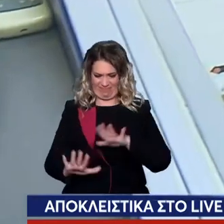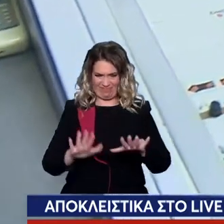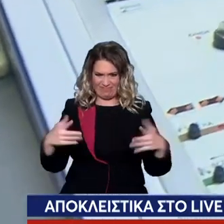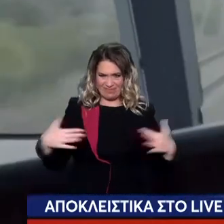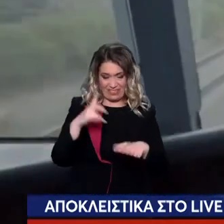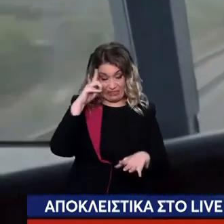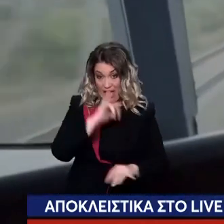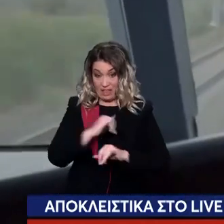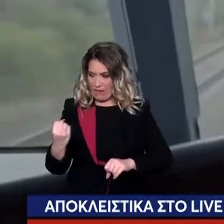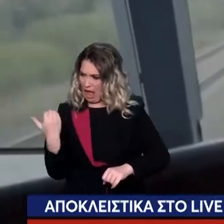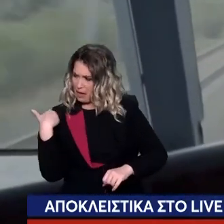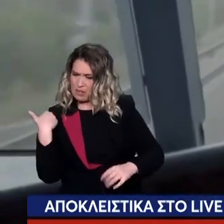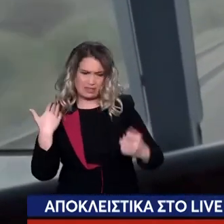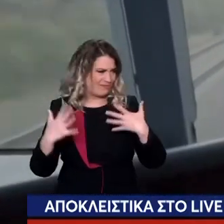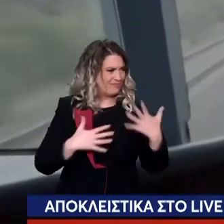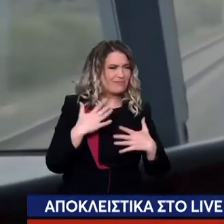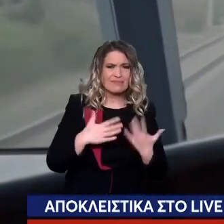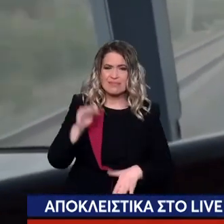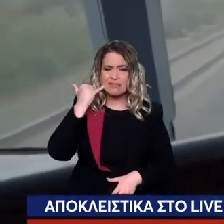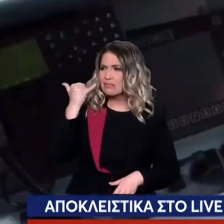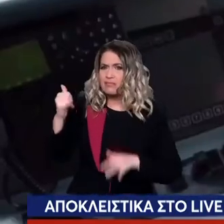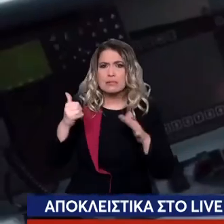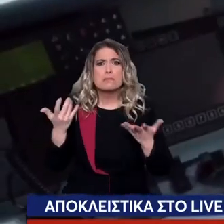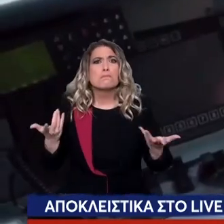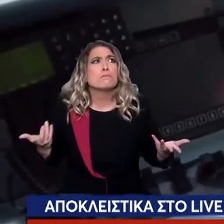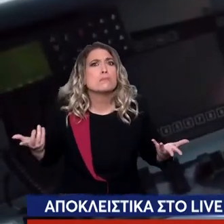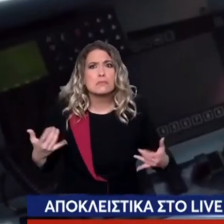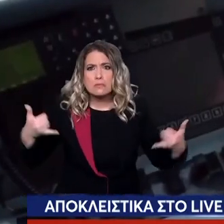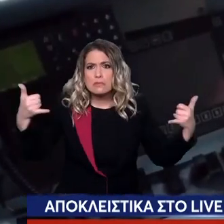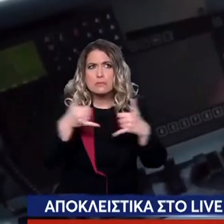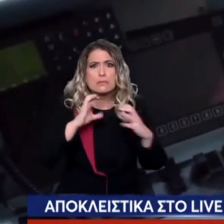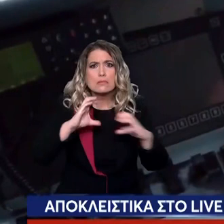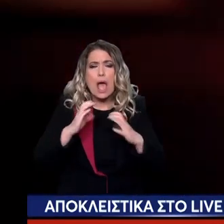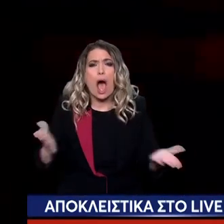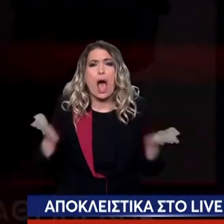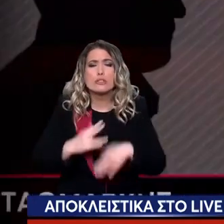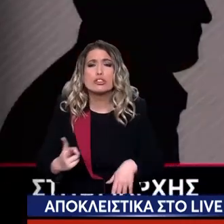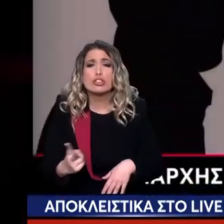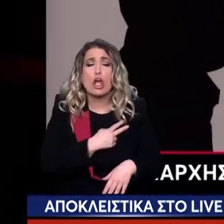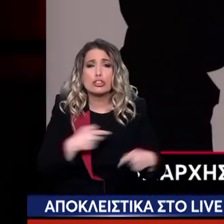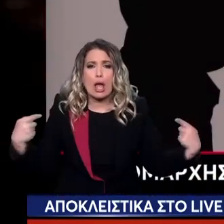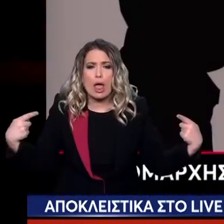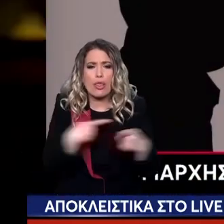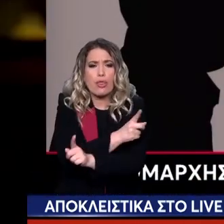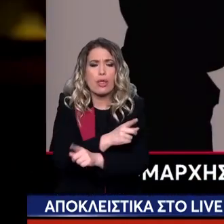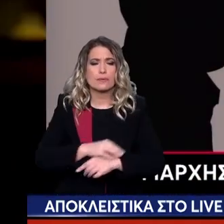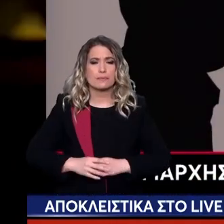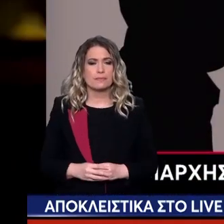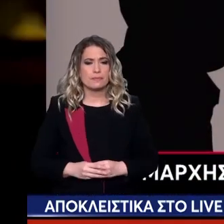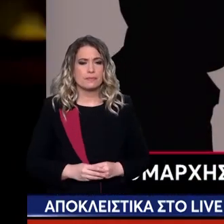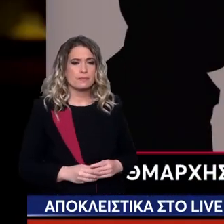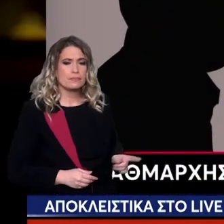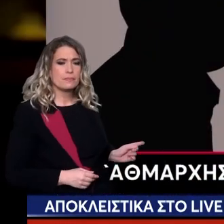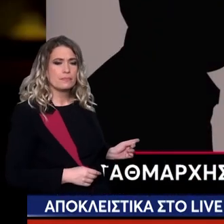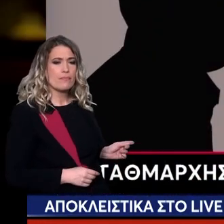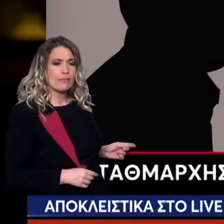θα έπρεπε όμως είναι κρίσιμο να συνεννοηθούν σωστά γιατί το παραμικρό λάθος μπορεί να οδηγήσει σε δυστύχημα έλα παντλ έλα για